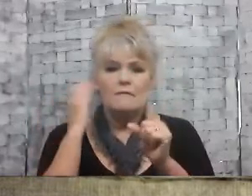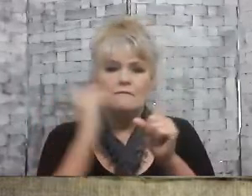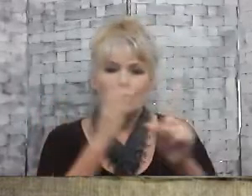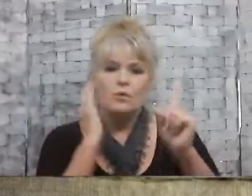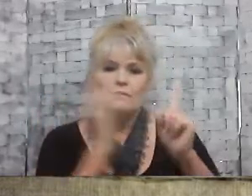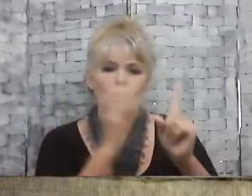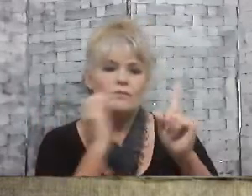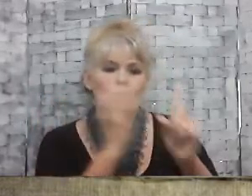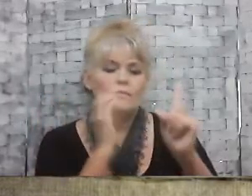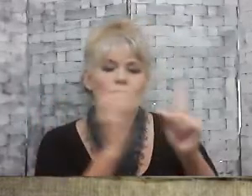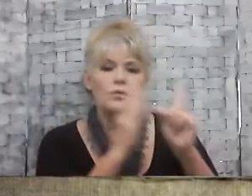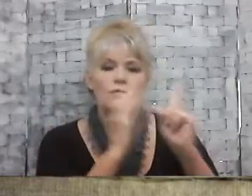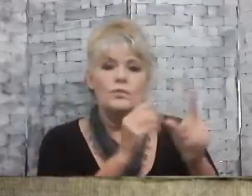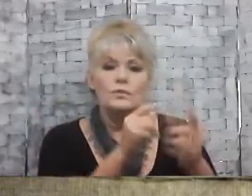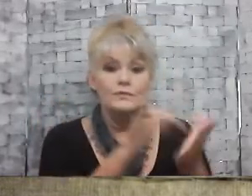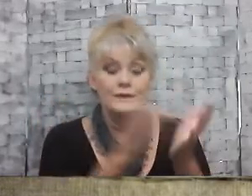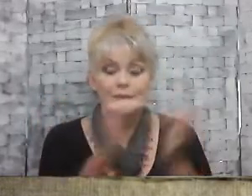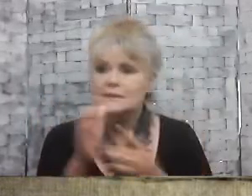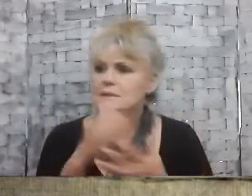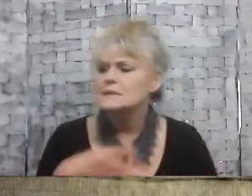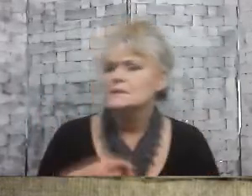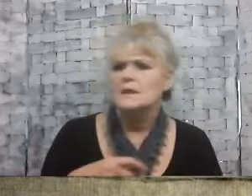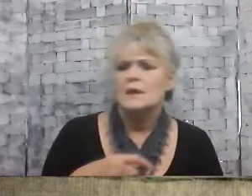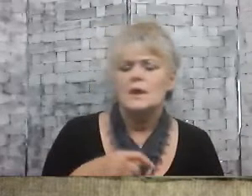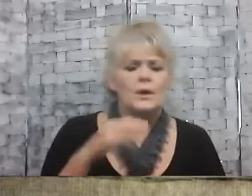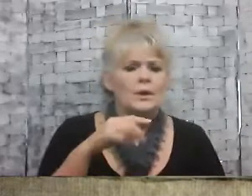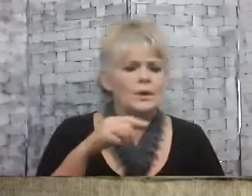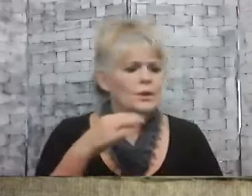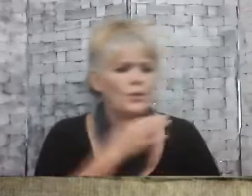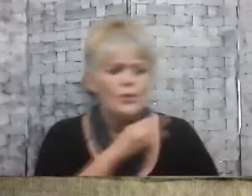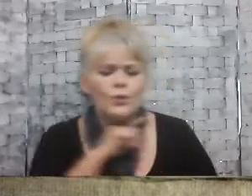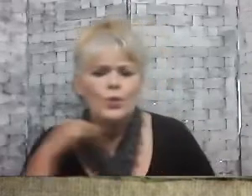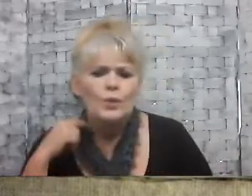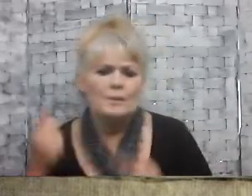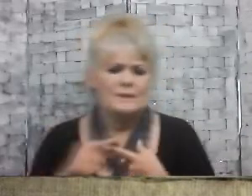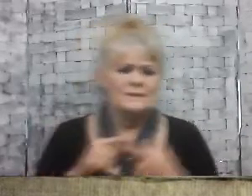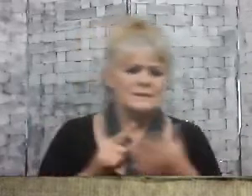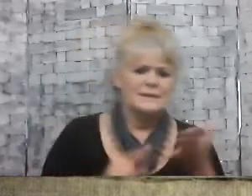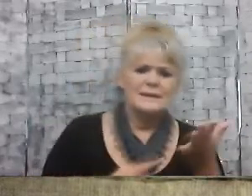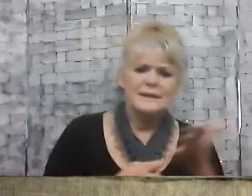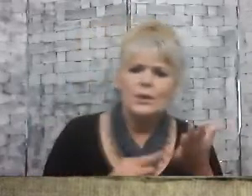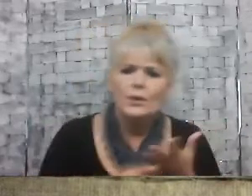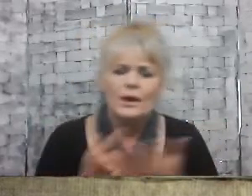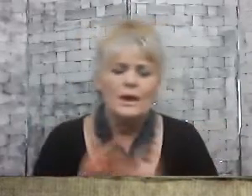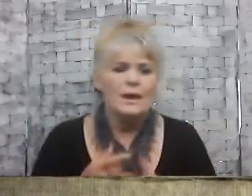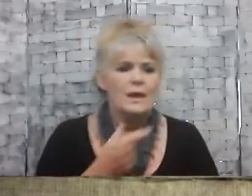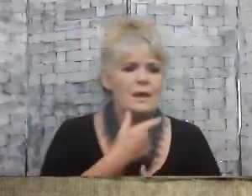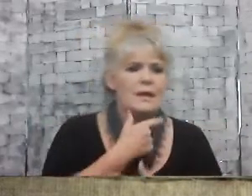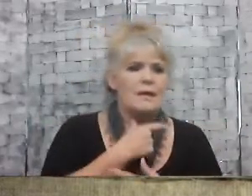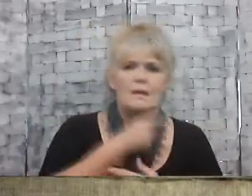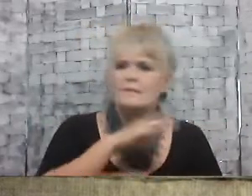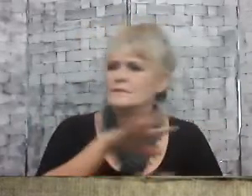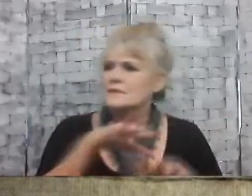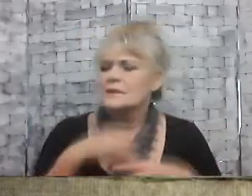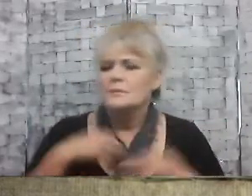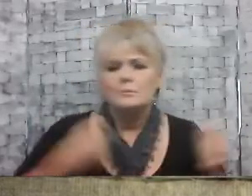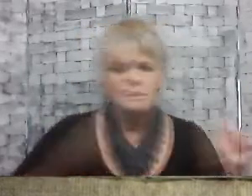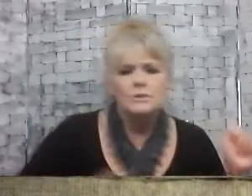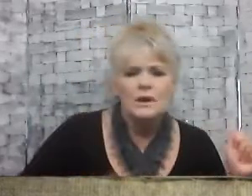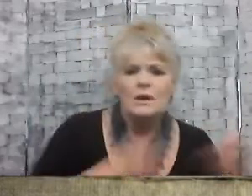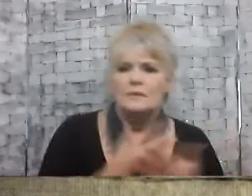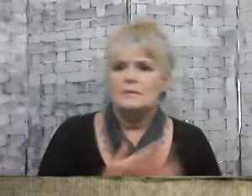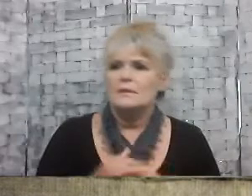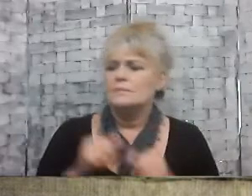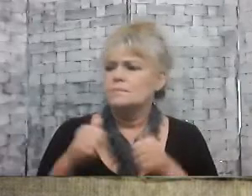baie charismaties tot Rooms-Katoliek, van professore in teologie tot musikante, ek weet nou nie hoekom ek so gewys het nie,